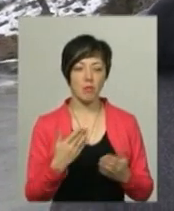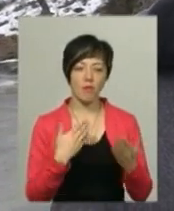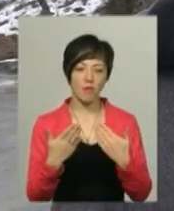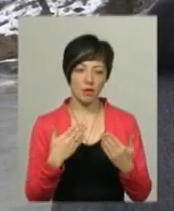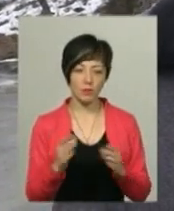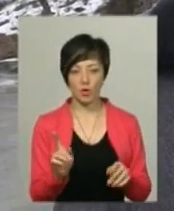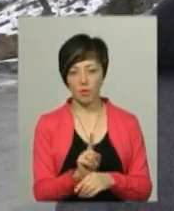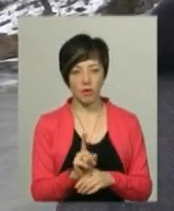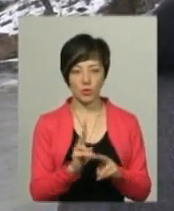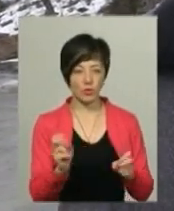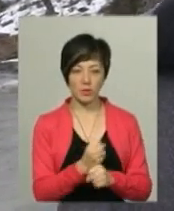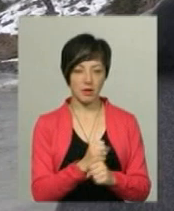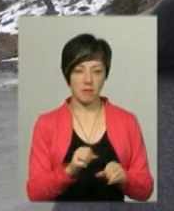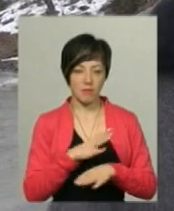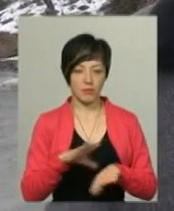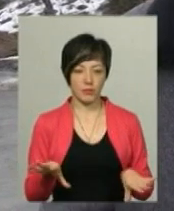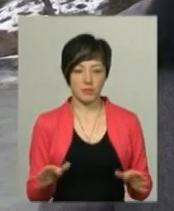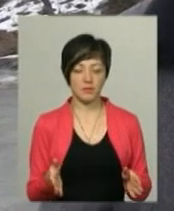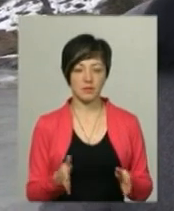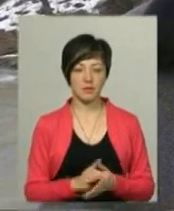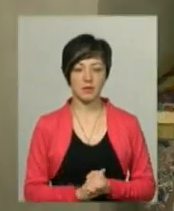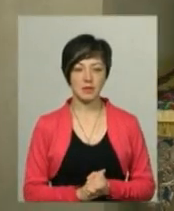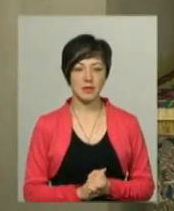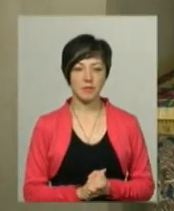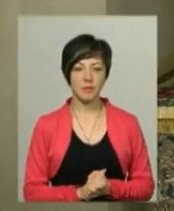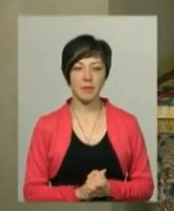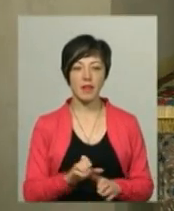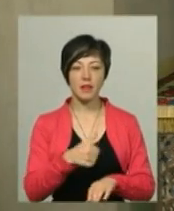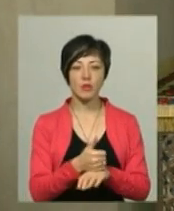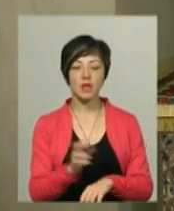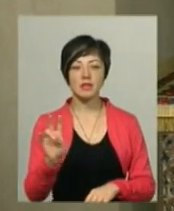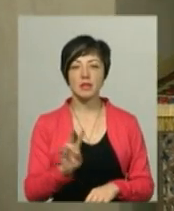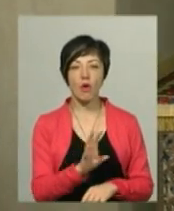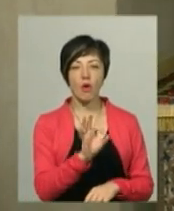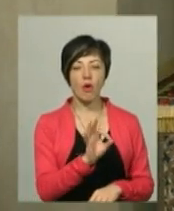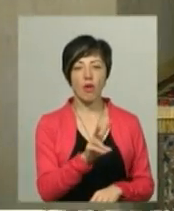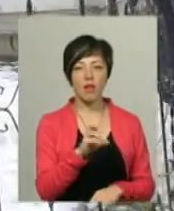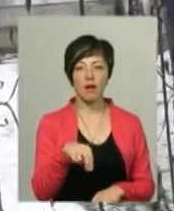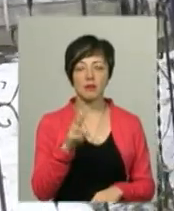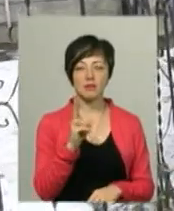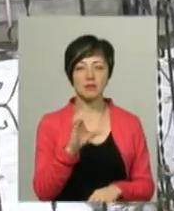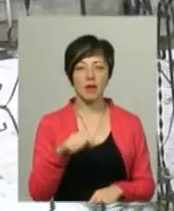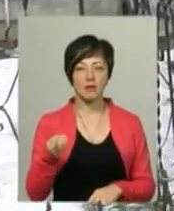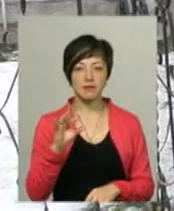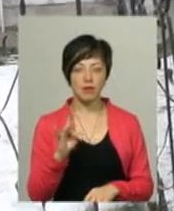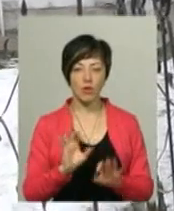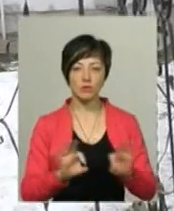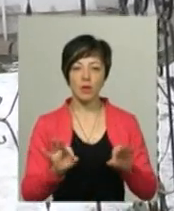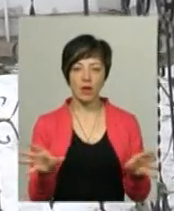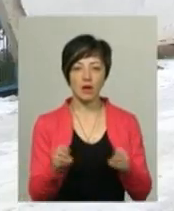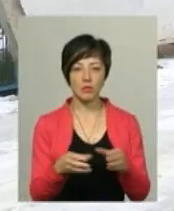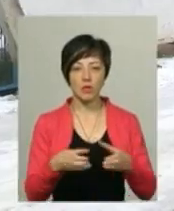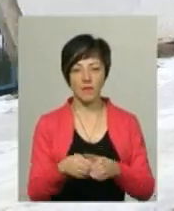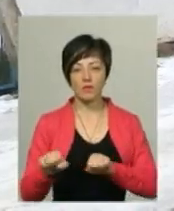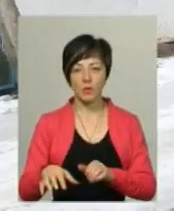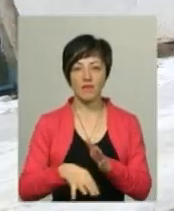поговорили би нормально, ніхто би з ними не бився. Абсолютно. Настоятель церкви Олександр Буланов розповідає, готовий спільно з громадою відстоювати